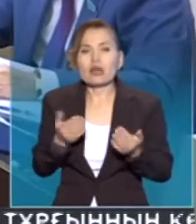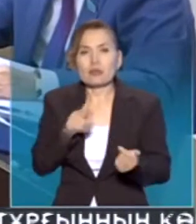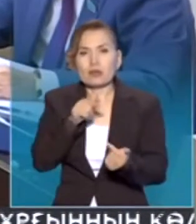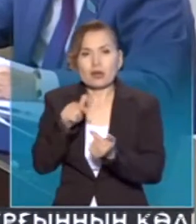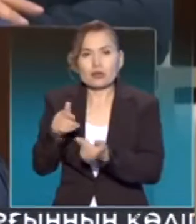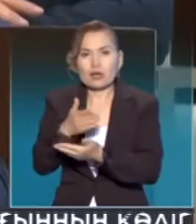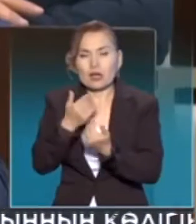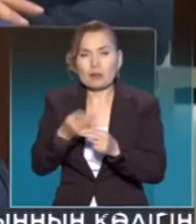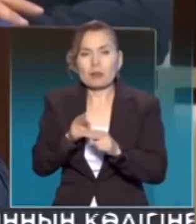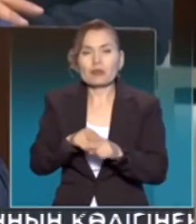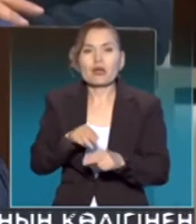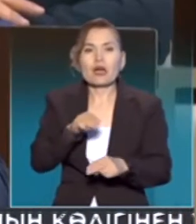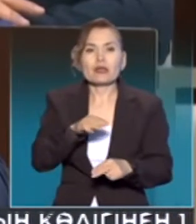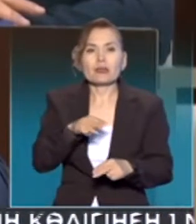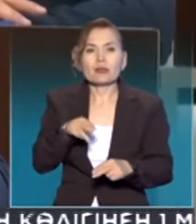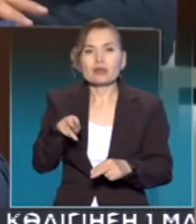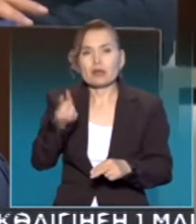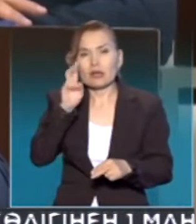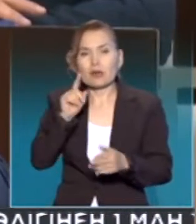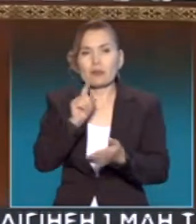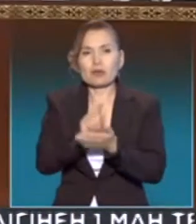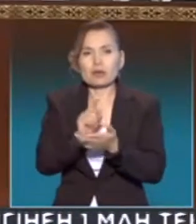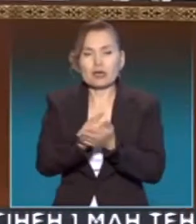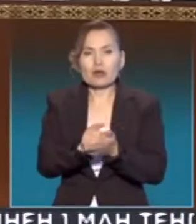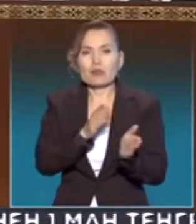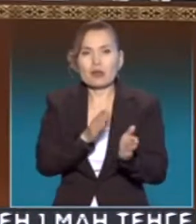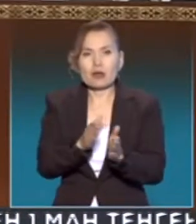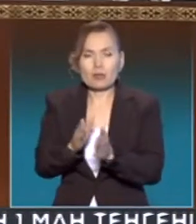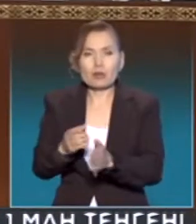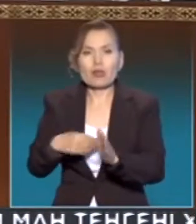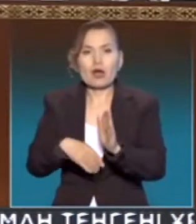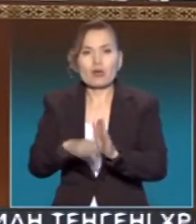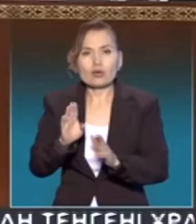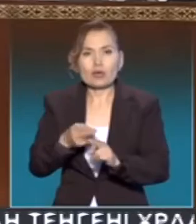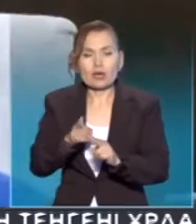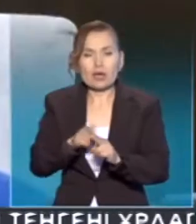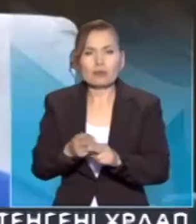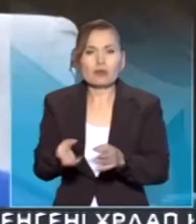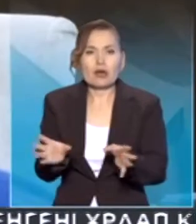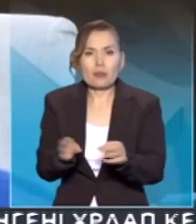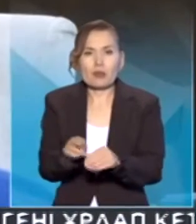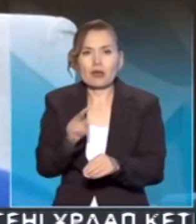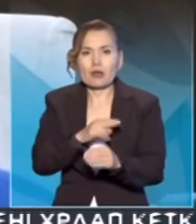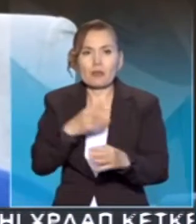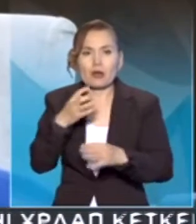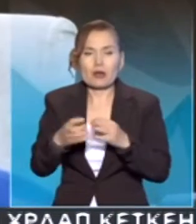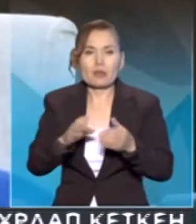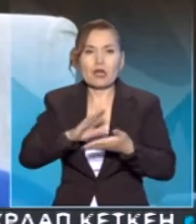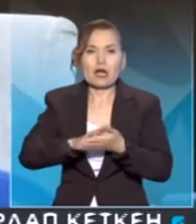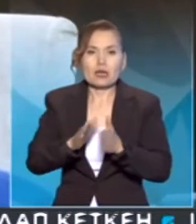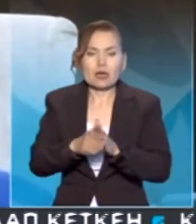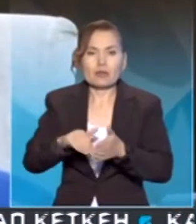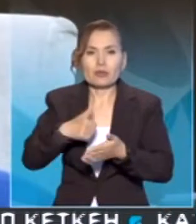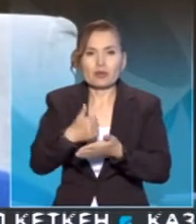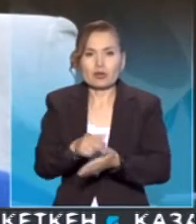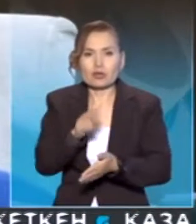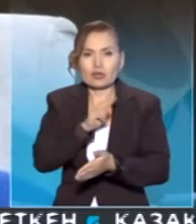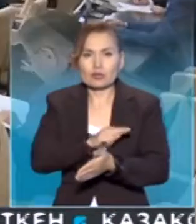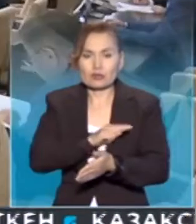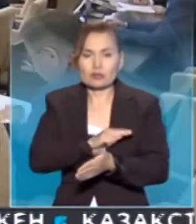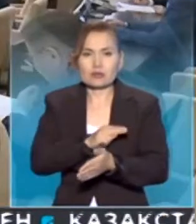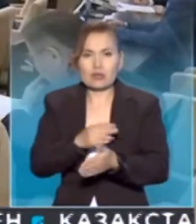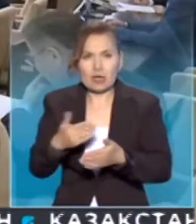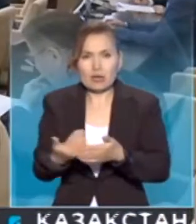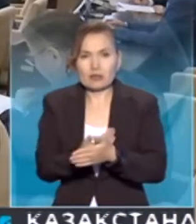бірақ бұл ТМД елдермен арадағы салық салу жайы реттелмейді деген сөз емес. Өзара байланыс халықаралық шарттар негізінде жүргізіле береді.